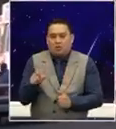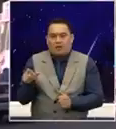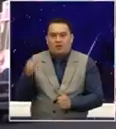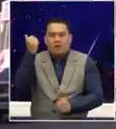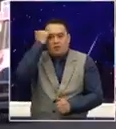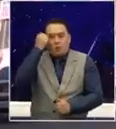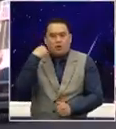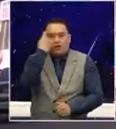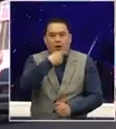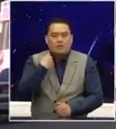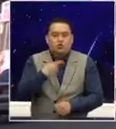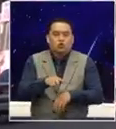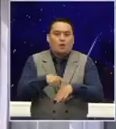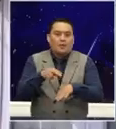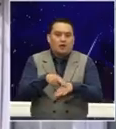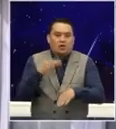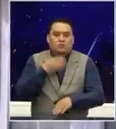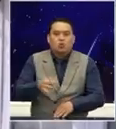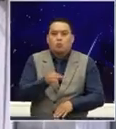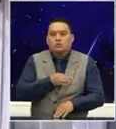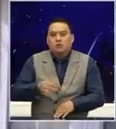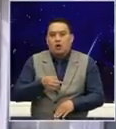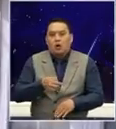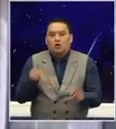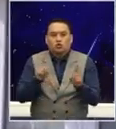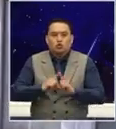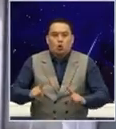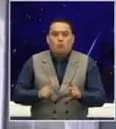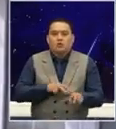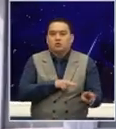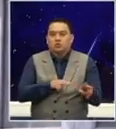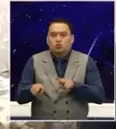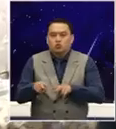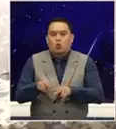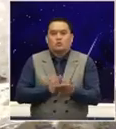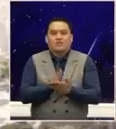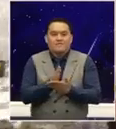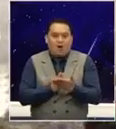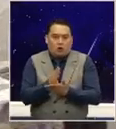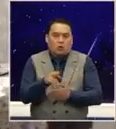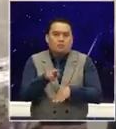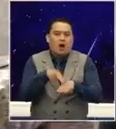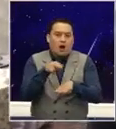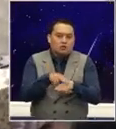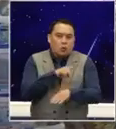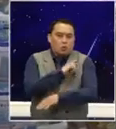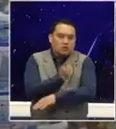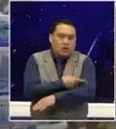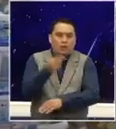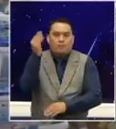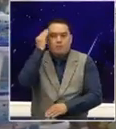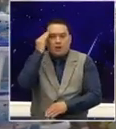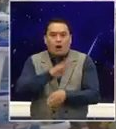Напомним, личный состав департамента полиции Алматинской области переведен на особый режим несения службы. В связи с этим полиции усилены меры